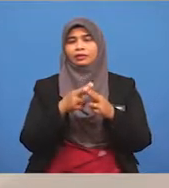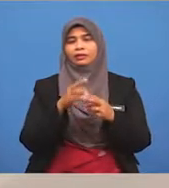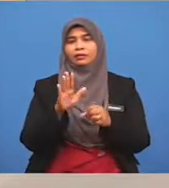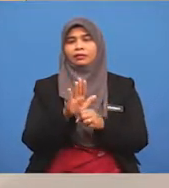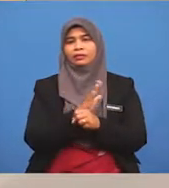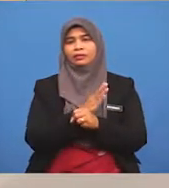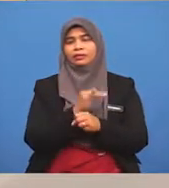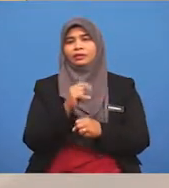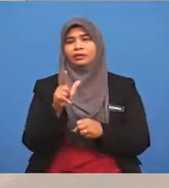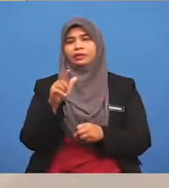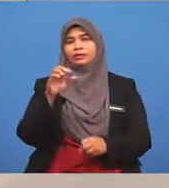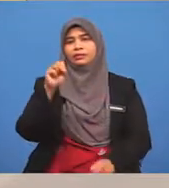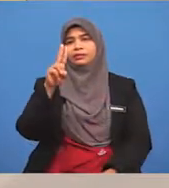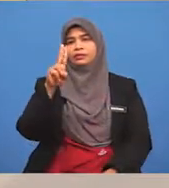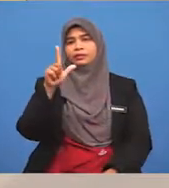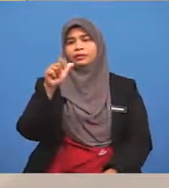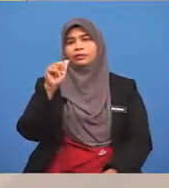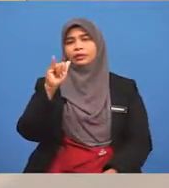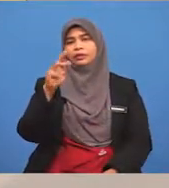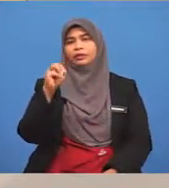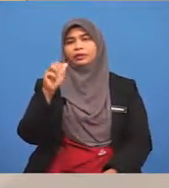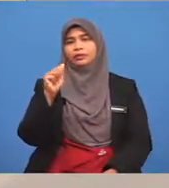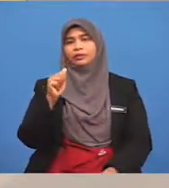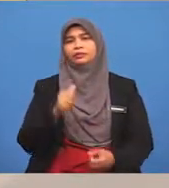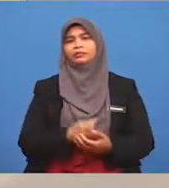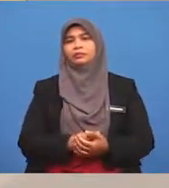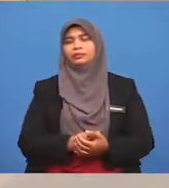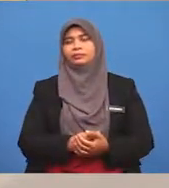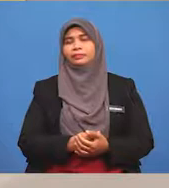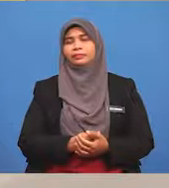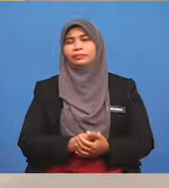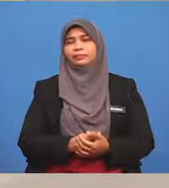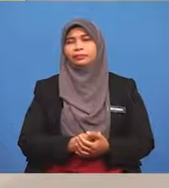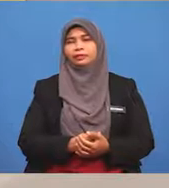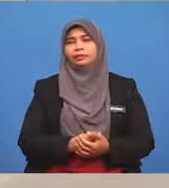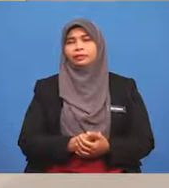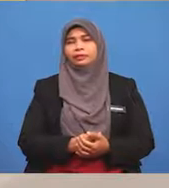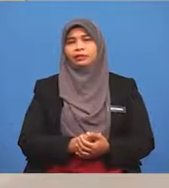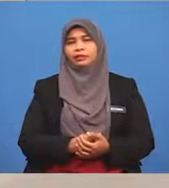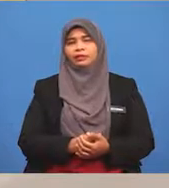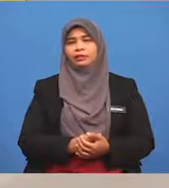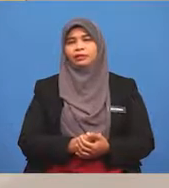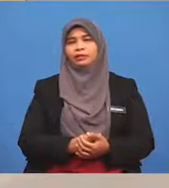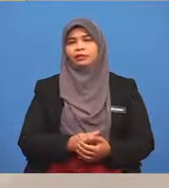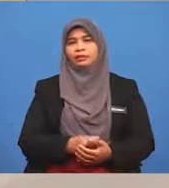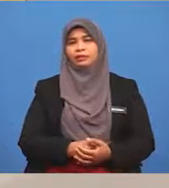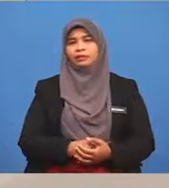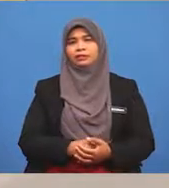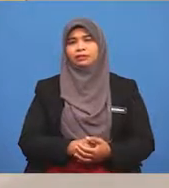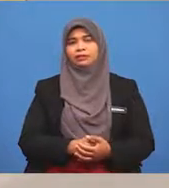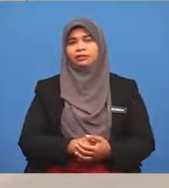ialah Sulaiman bin Imran bin Sulaiman bin